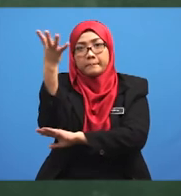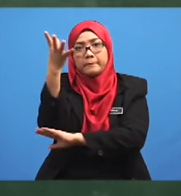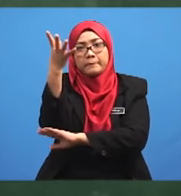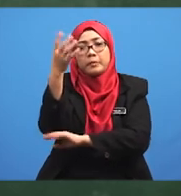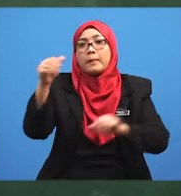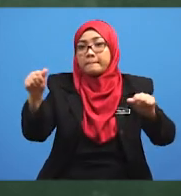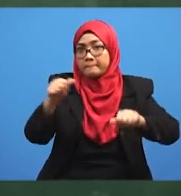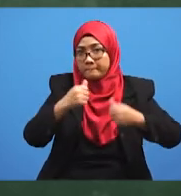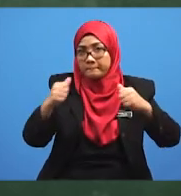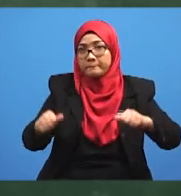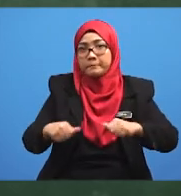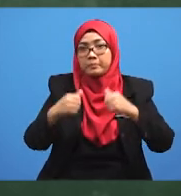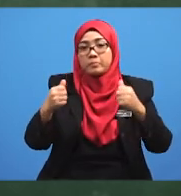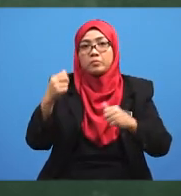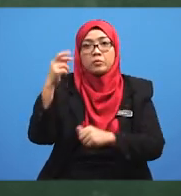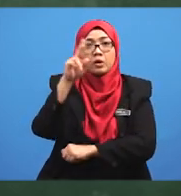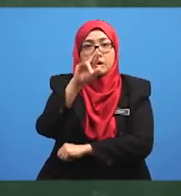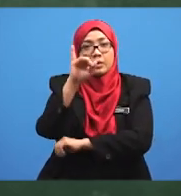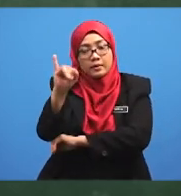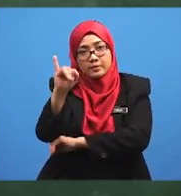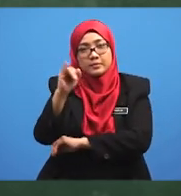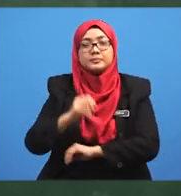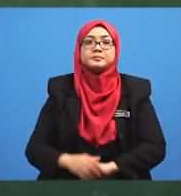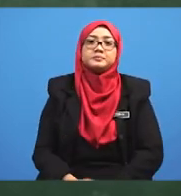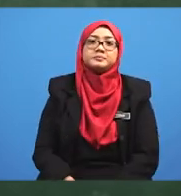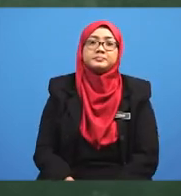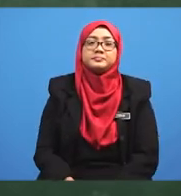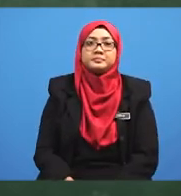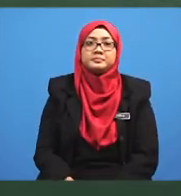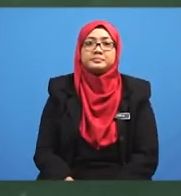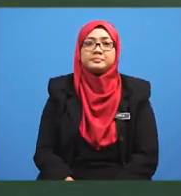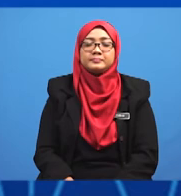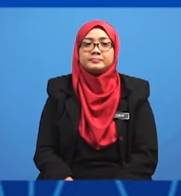menerangkan aplikasi radioisotop.